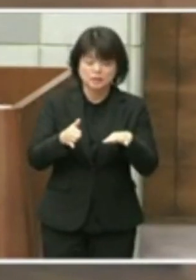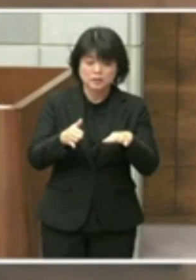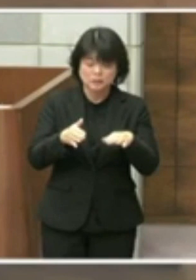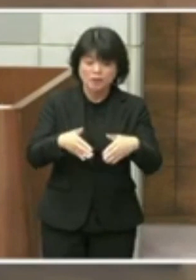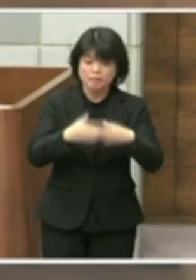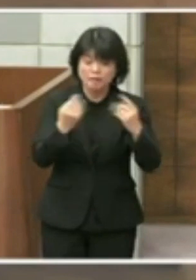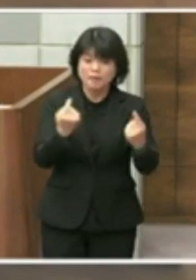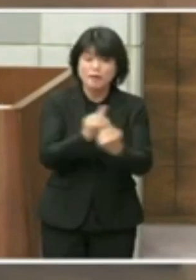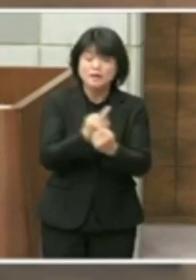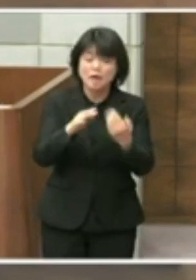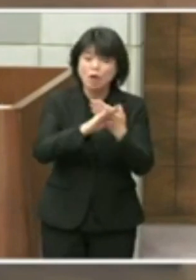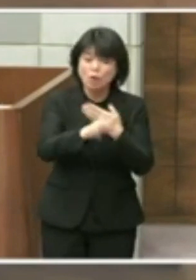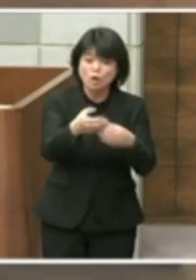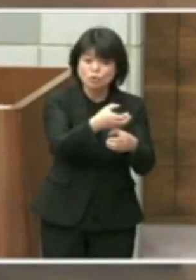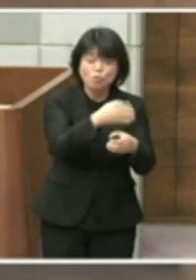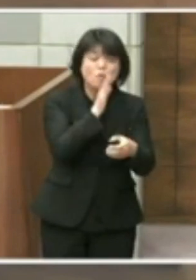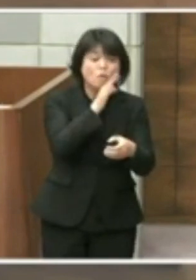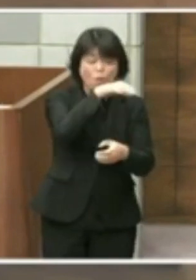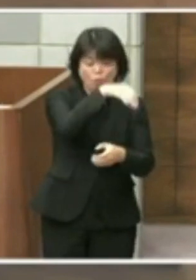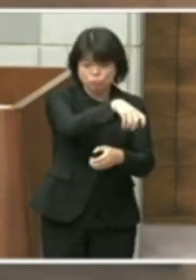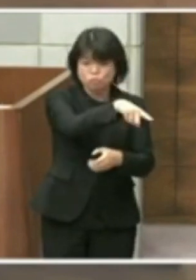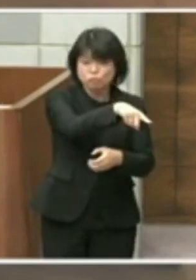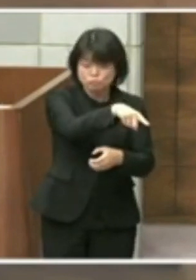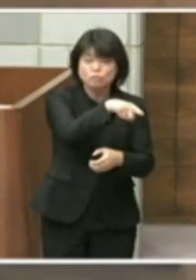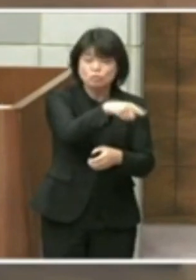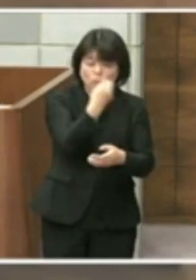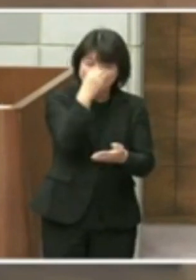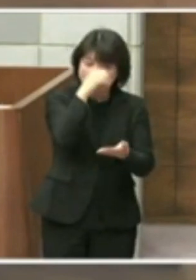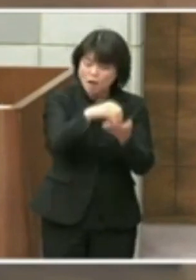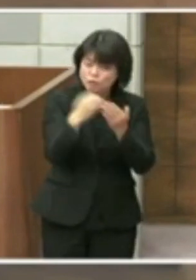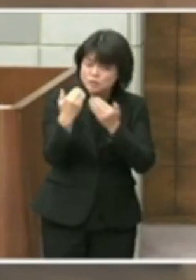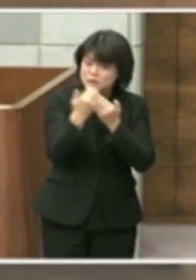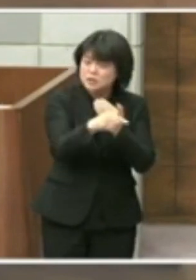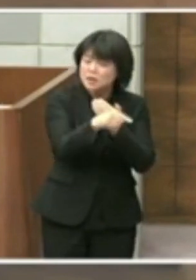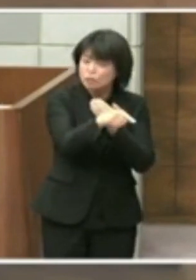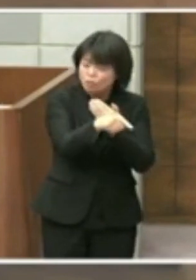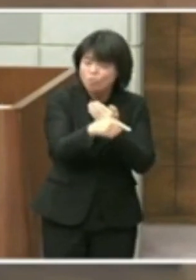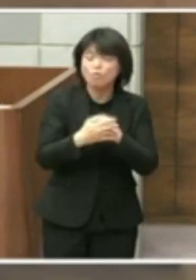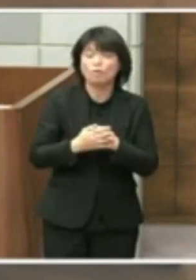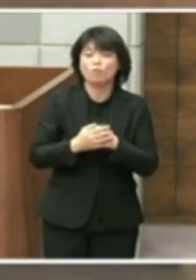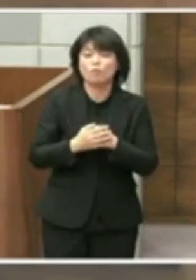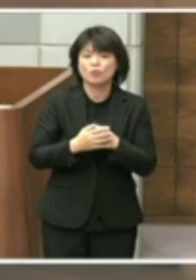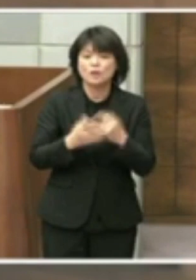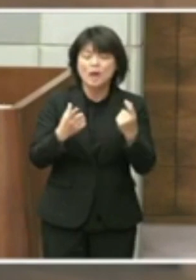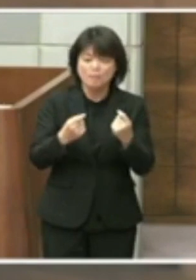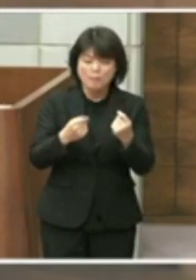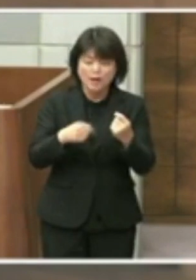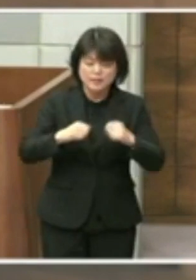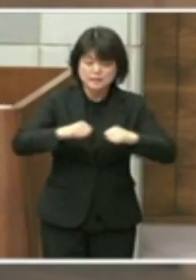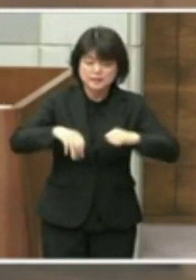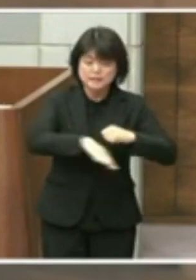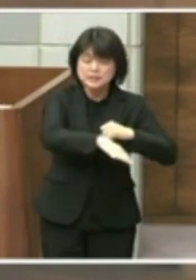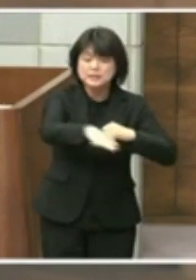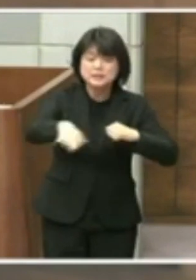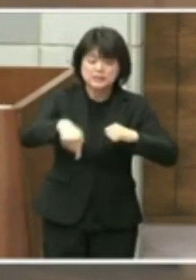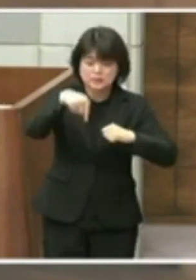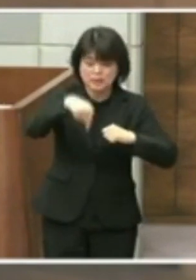ました違う消防本部、その辺も確認をしましたところ、やはりそういった敷地なりそうい